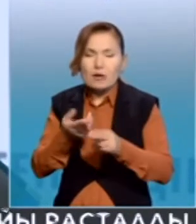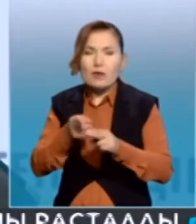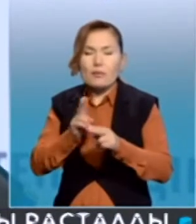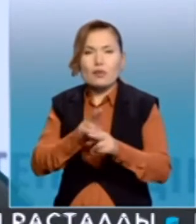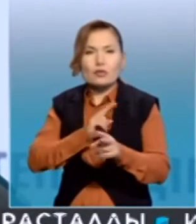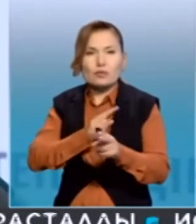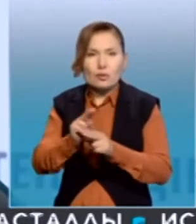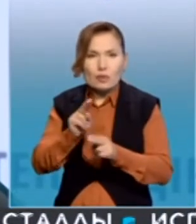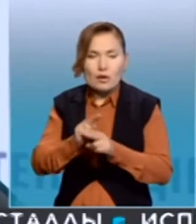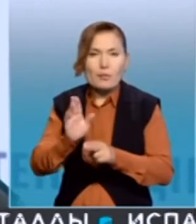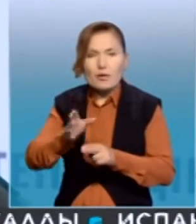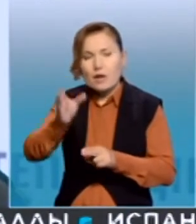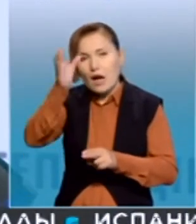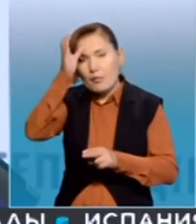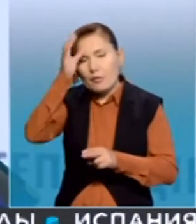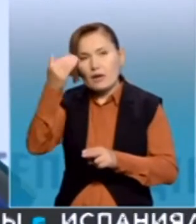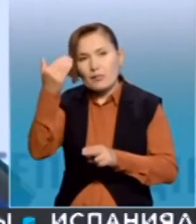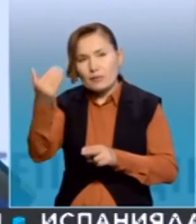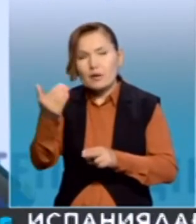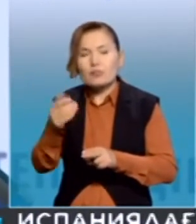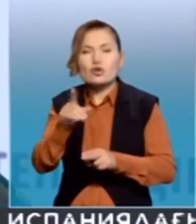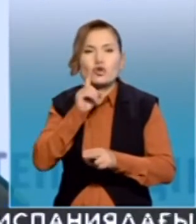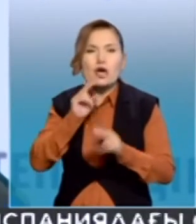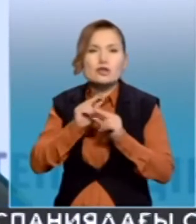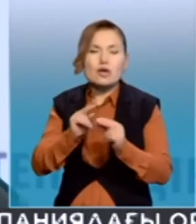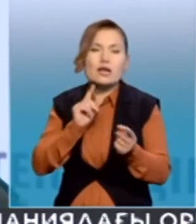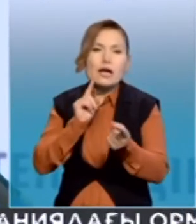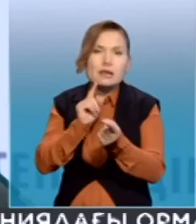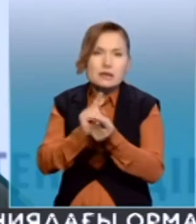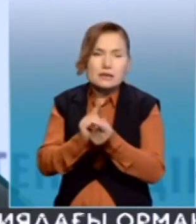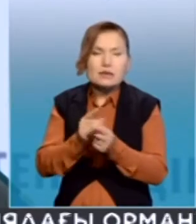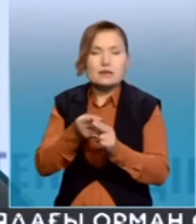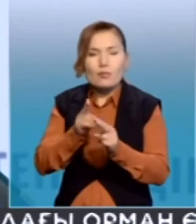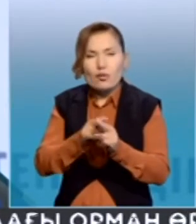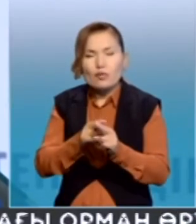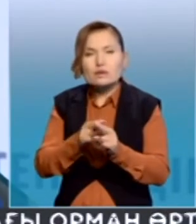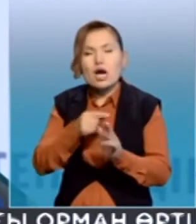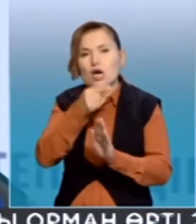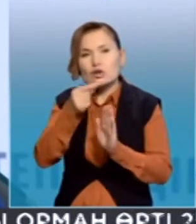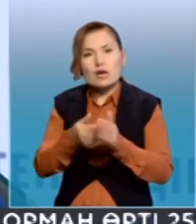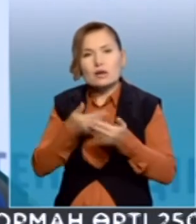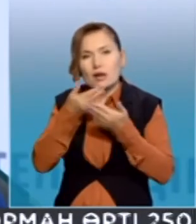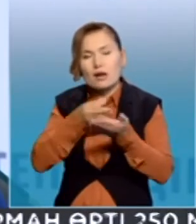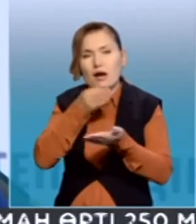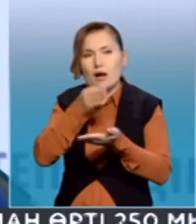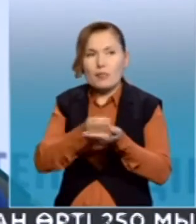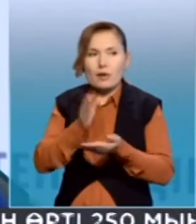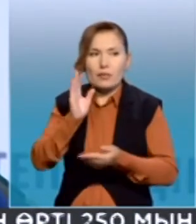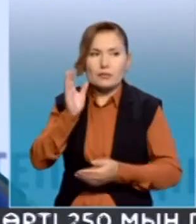ұстаздармен білім алмасу, яғни білім беру барысында қолданылатын ұтымды іс-әрекеттермен, лайфхактармен бөлісу.